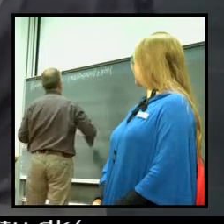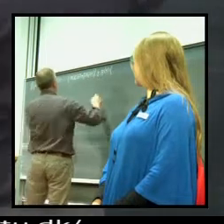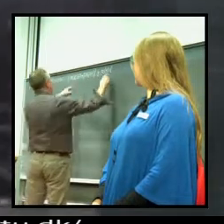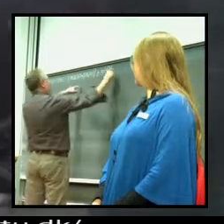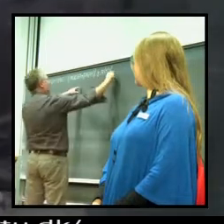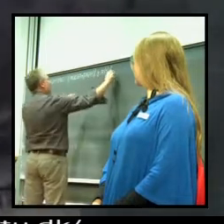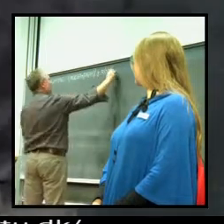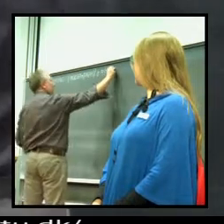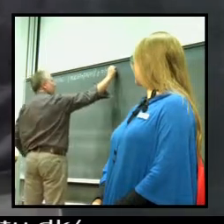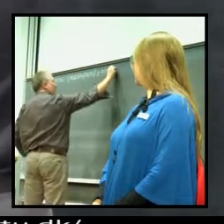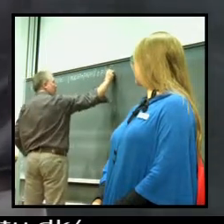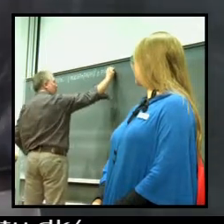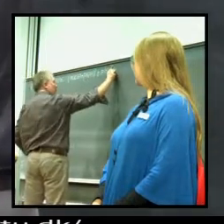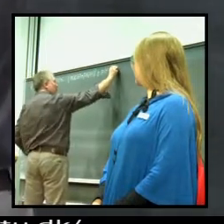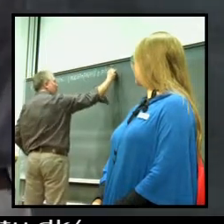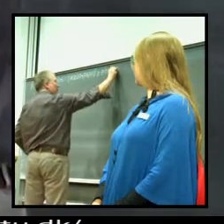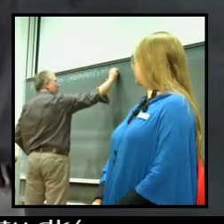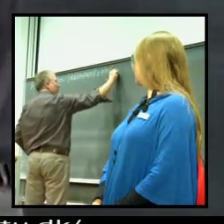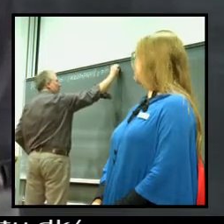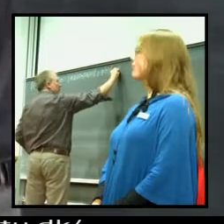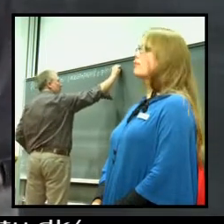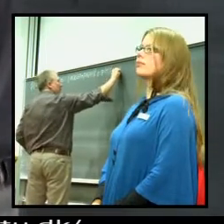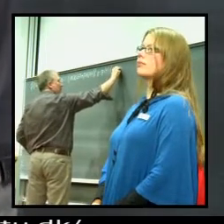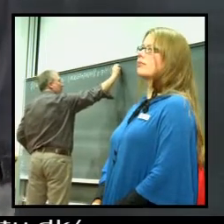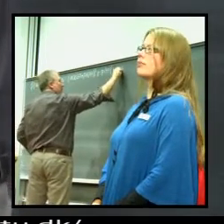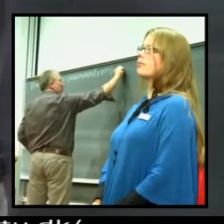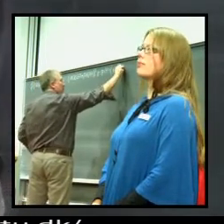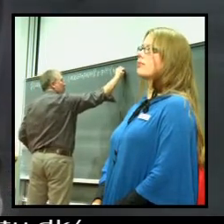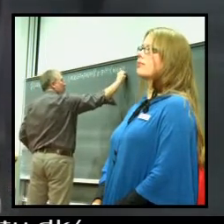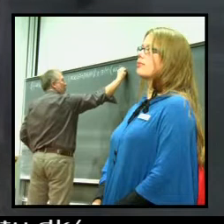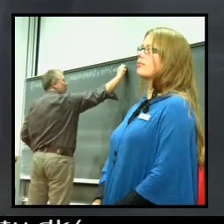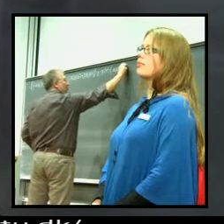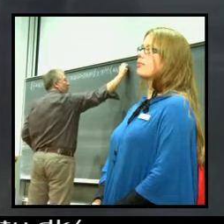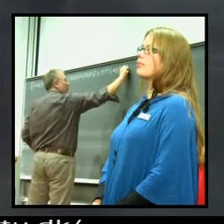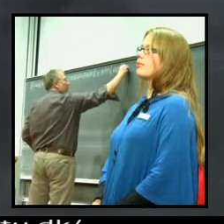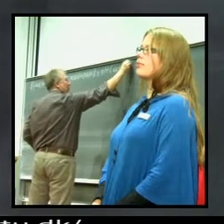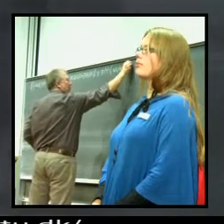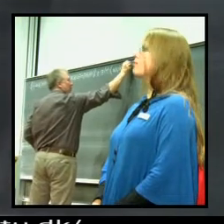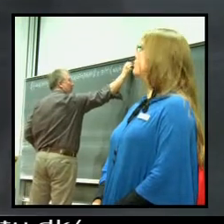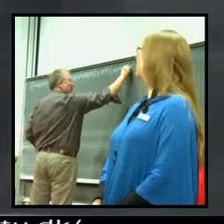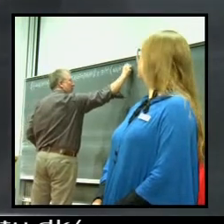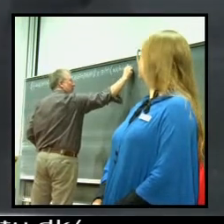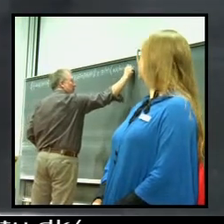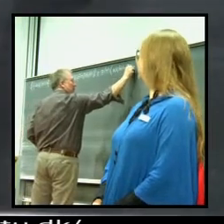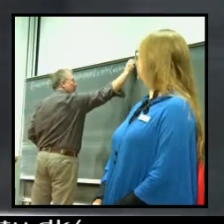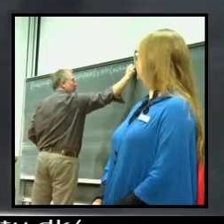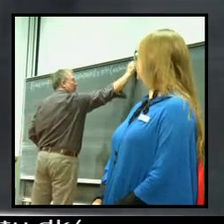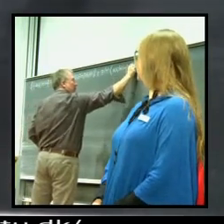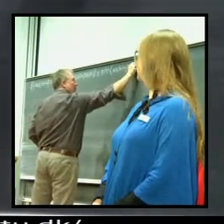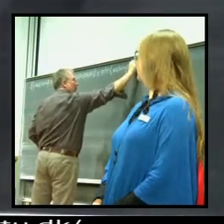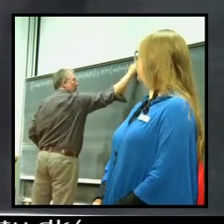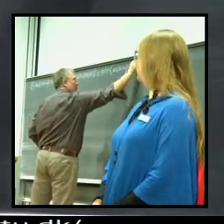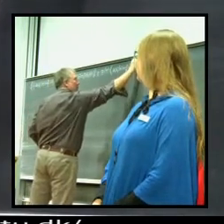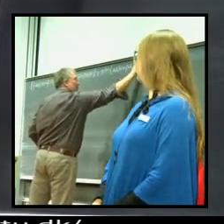Og så skal der bare stå alfa x1 af t plus beta x2 af